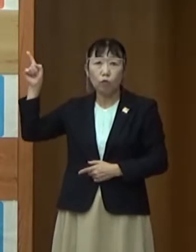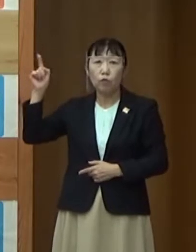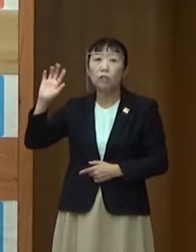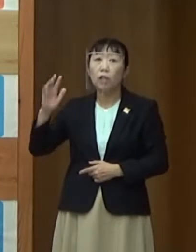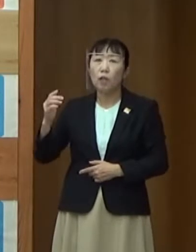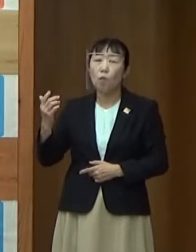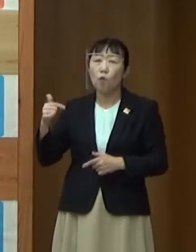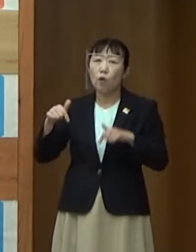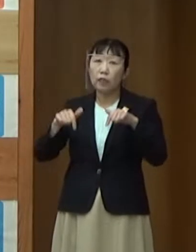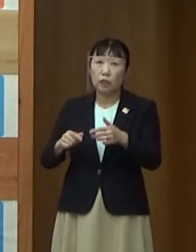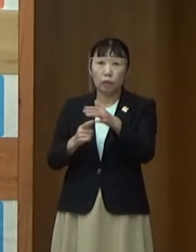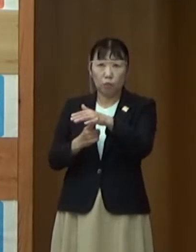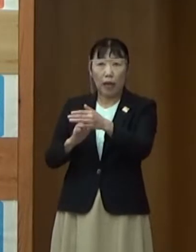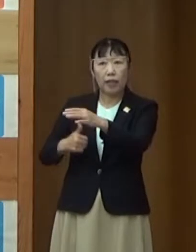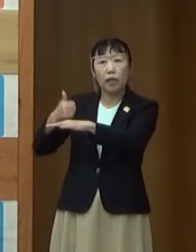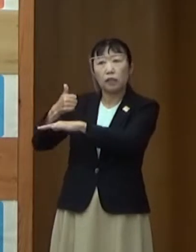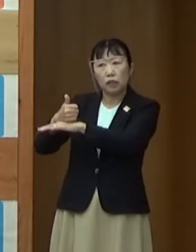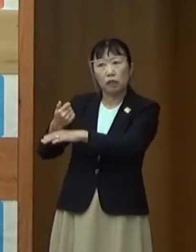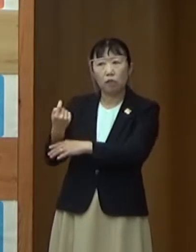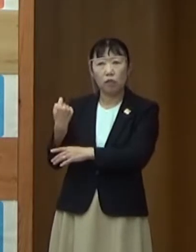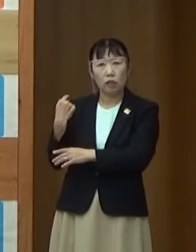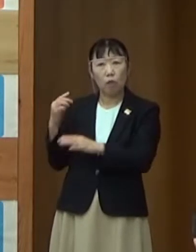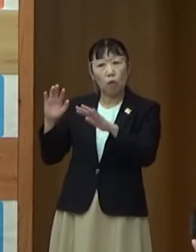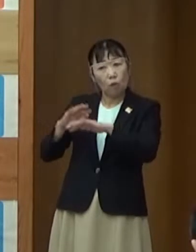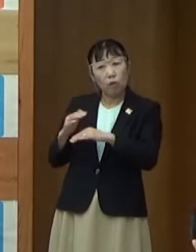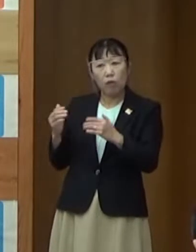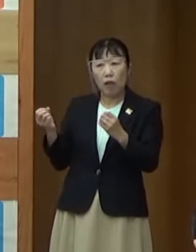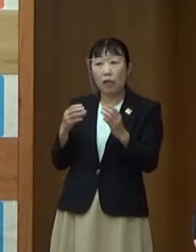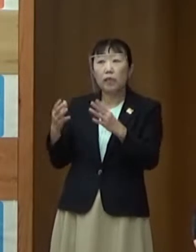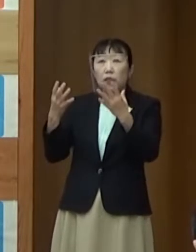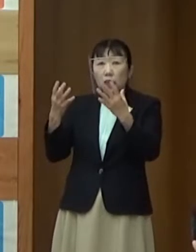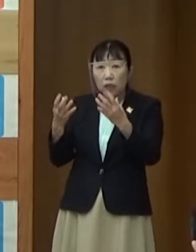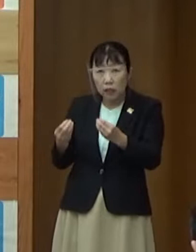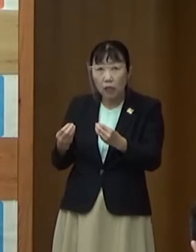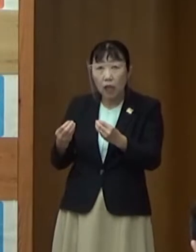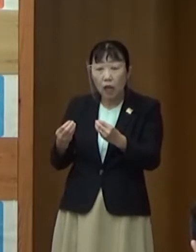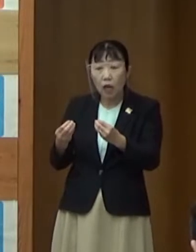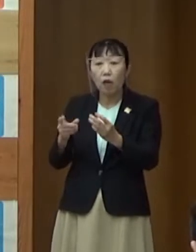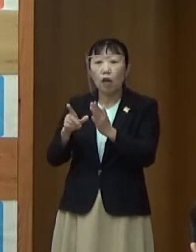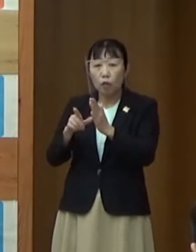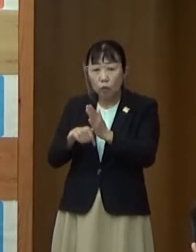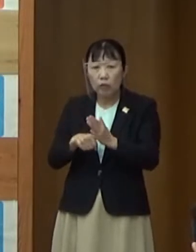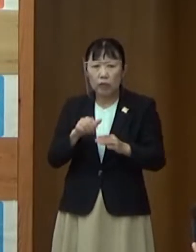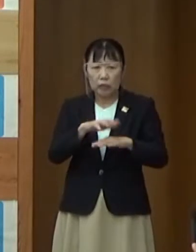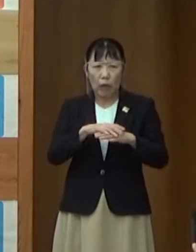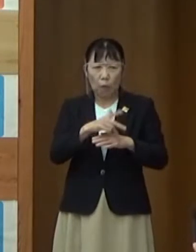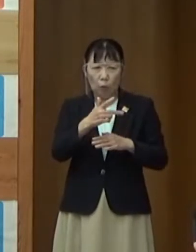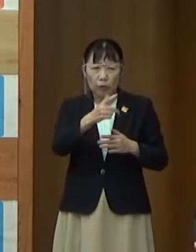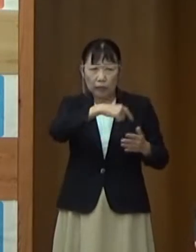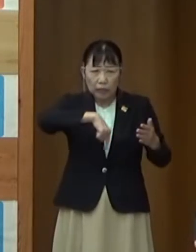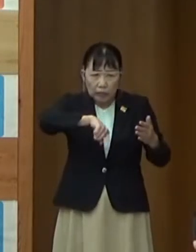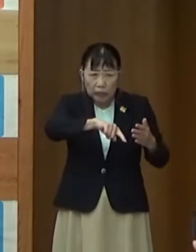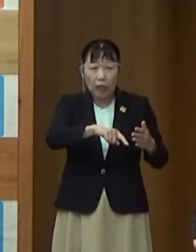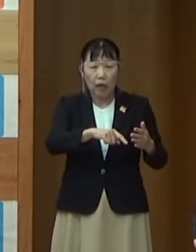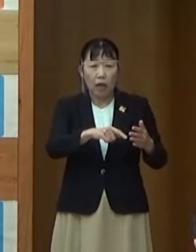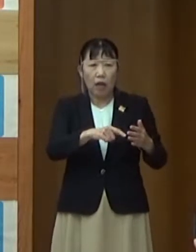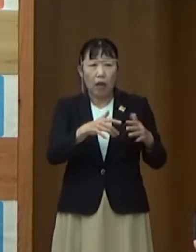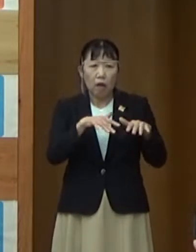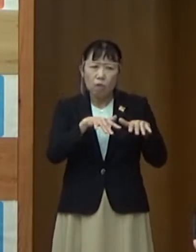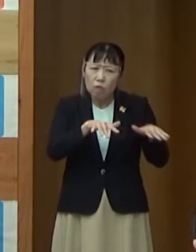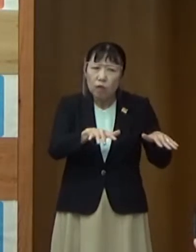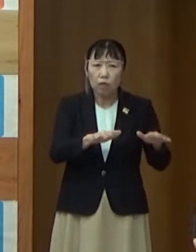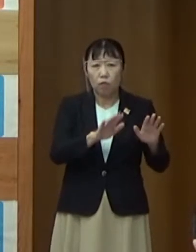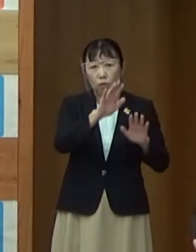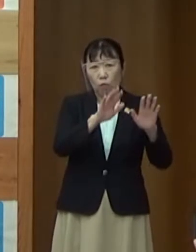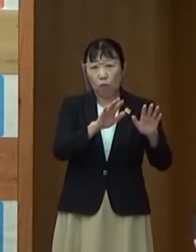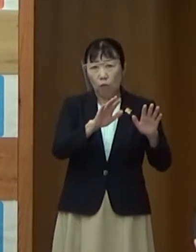も昨夜お話しましたけども、札幌が感染の、今ほとんどメインになってるん